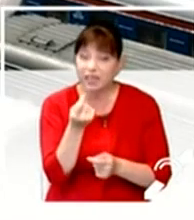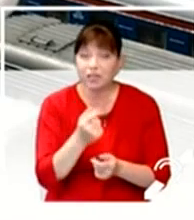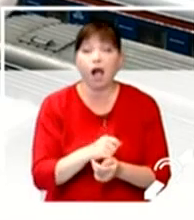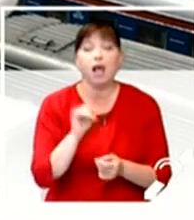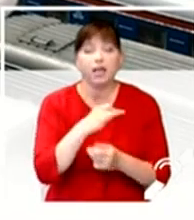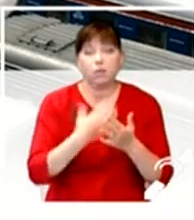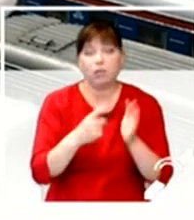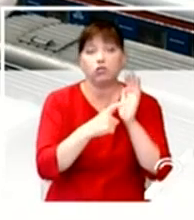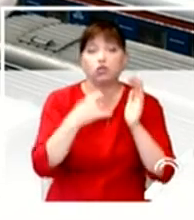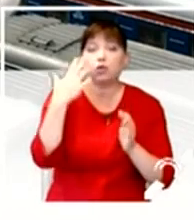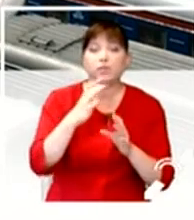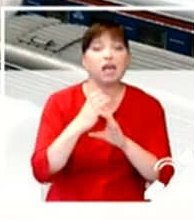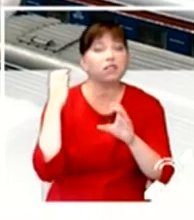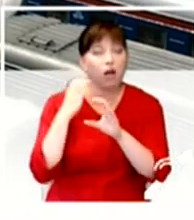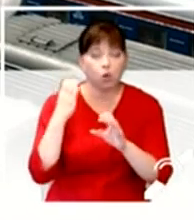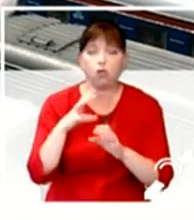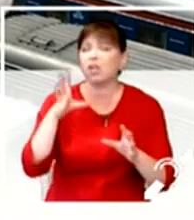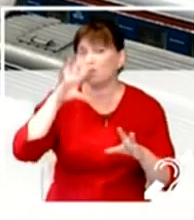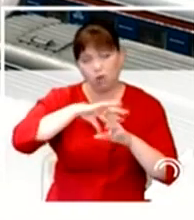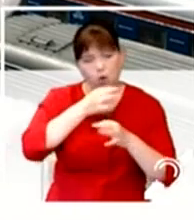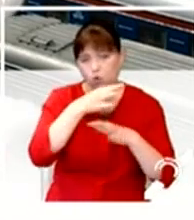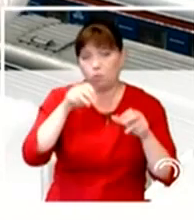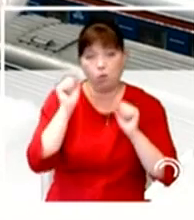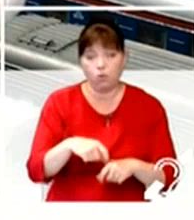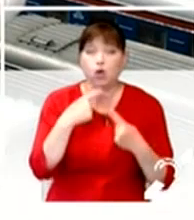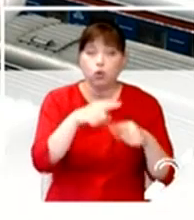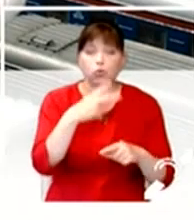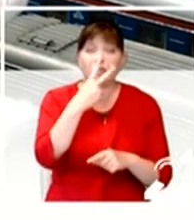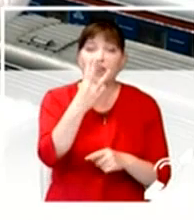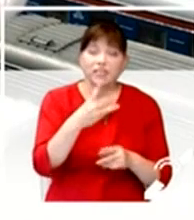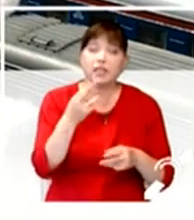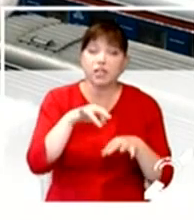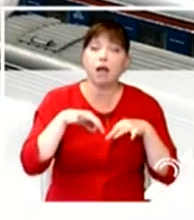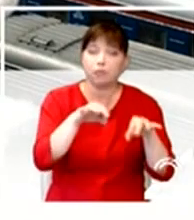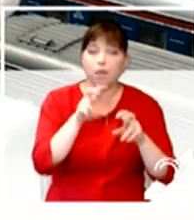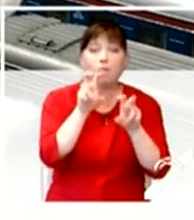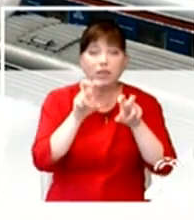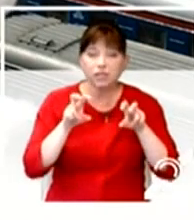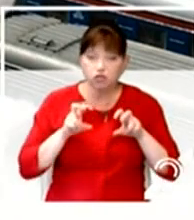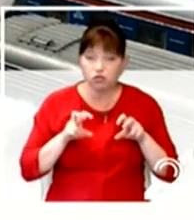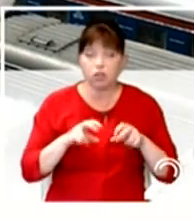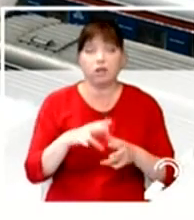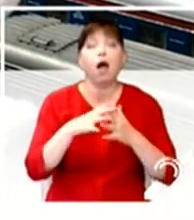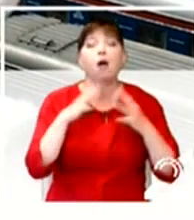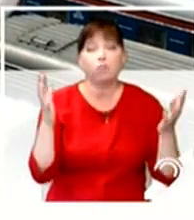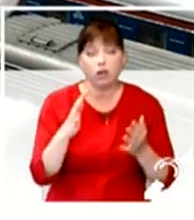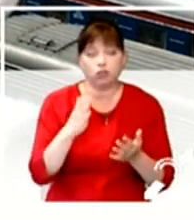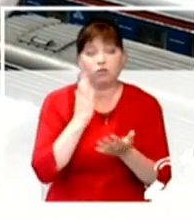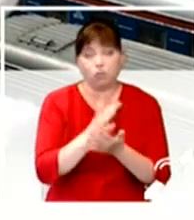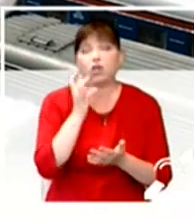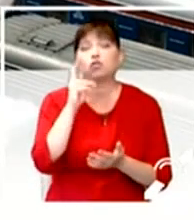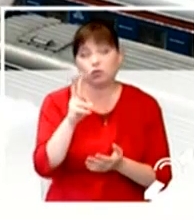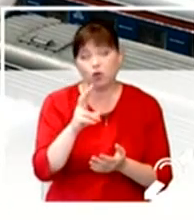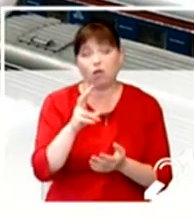jur de 650 de vagoane universale. Alte 23 sunt pentru transportarea pasagerilor. Majoritatea au termenul